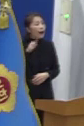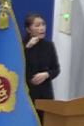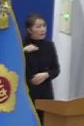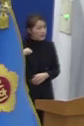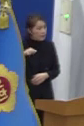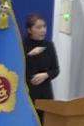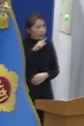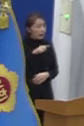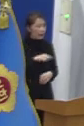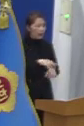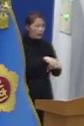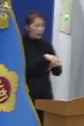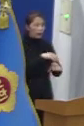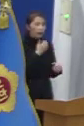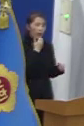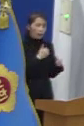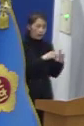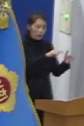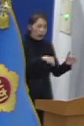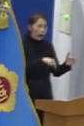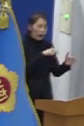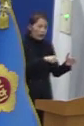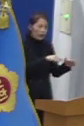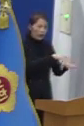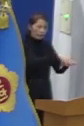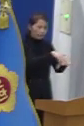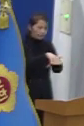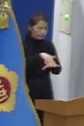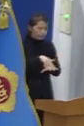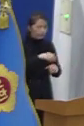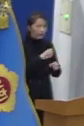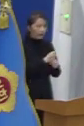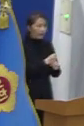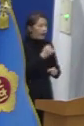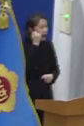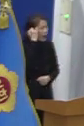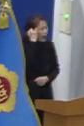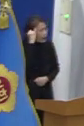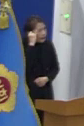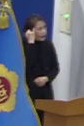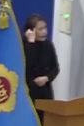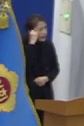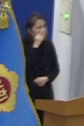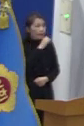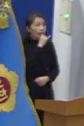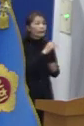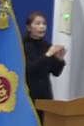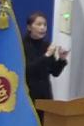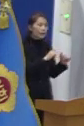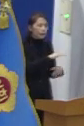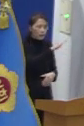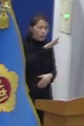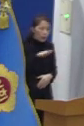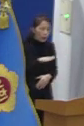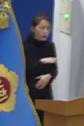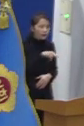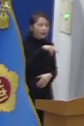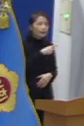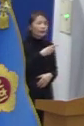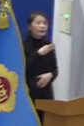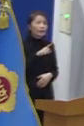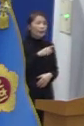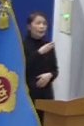전역에 구축하겠습니다. 아이디어와 기술만 있으면 누구에게나 열려있는 스타트업